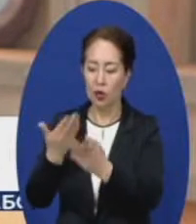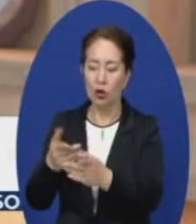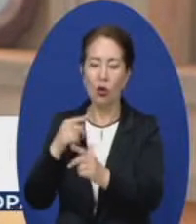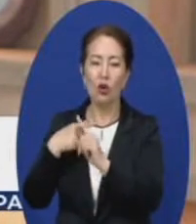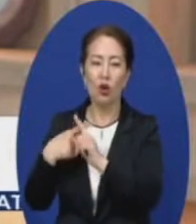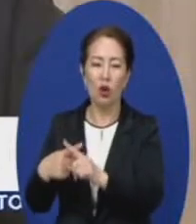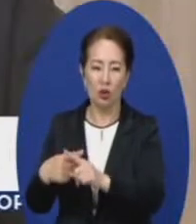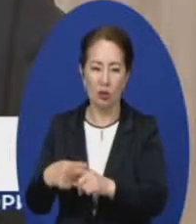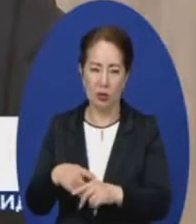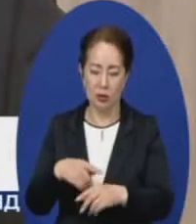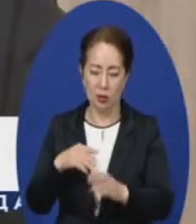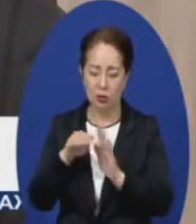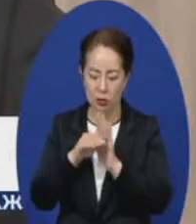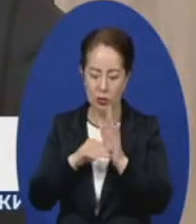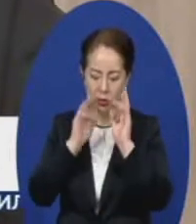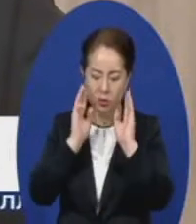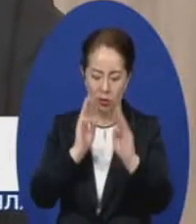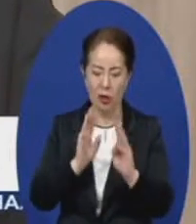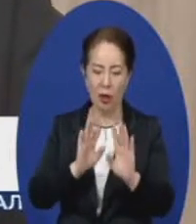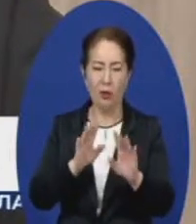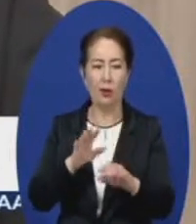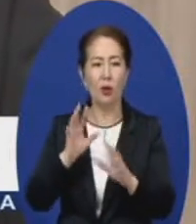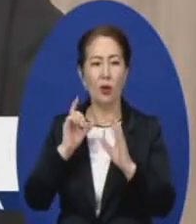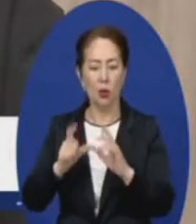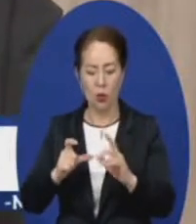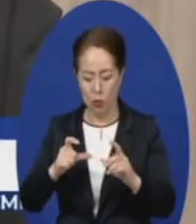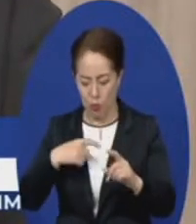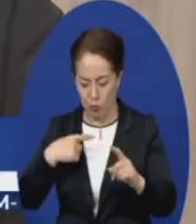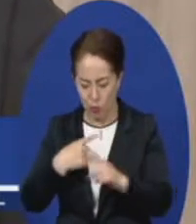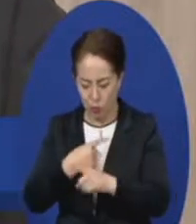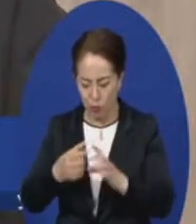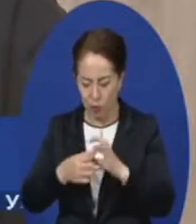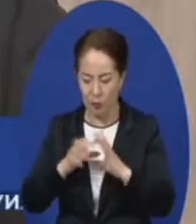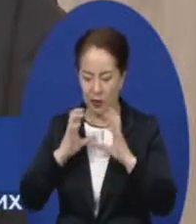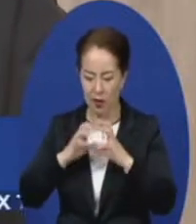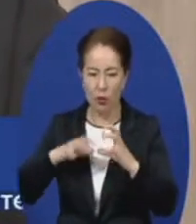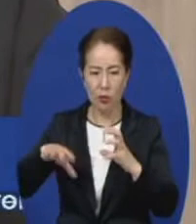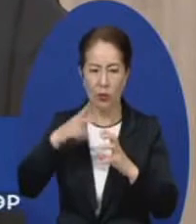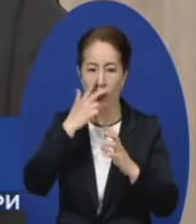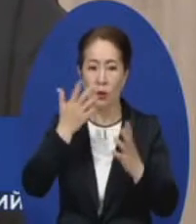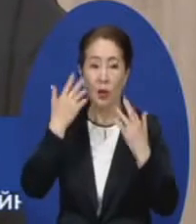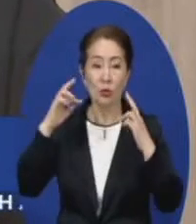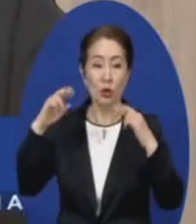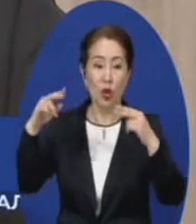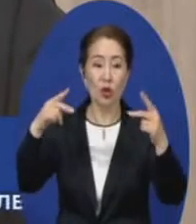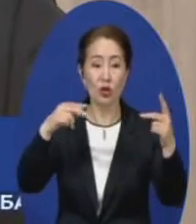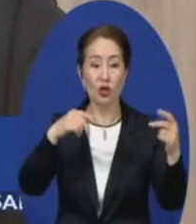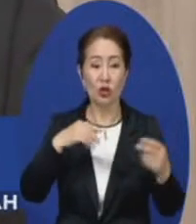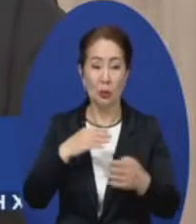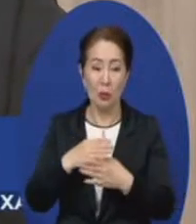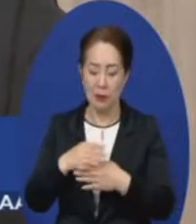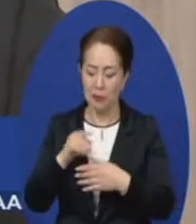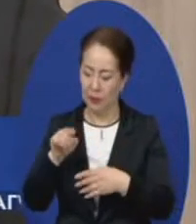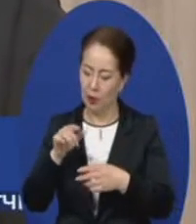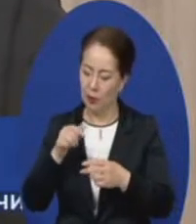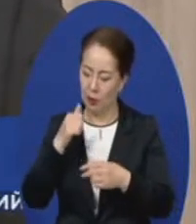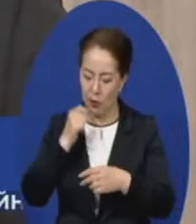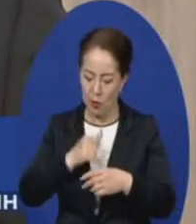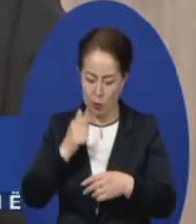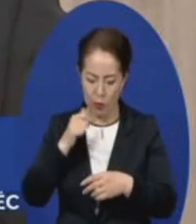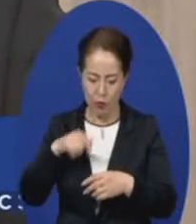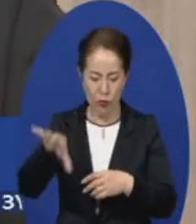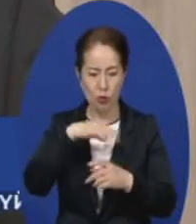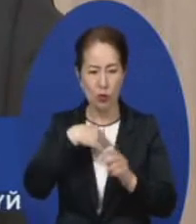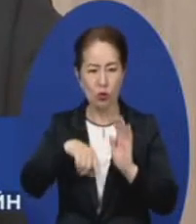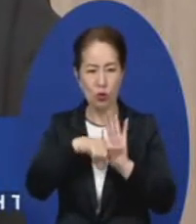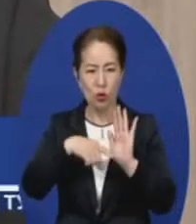шийдвэр өнөөдөр хүртэл мөрөөдөж байгаа. Өнөө буруутай үйл ажиллагаанаас болоод энэ дэлхийн цагаат цагуурт нь уран амьсгалд өөрчлөлт гарч байгаа. Энээс болоод иргэд хүн төрөлхтөнд өөртөө